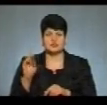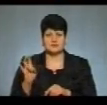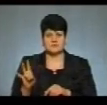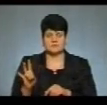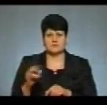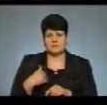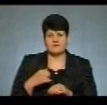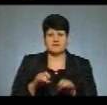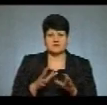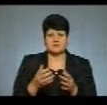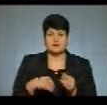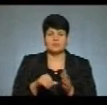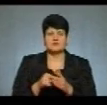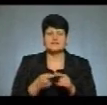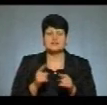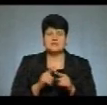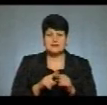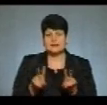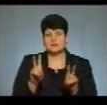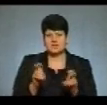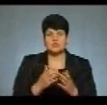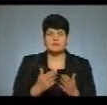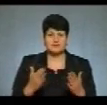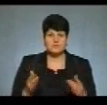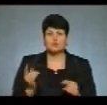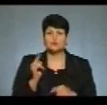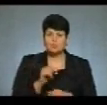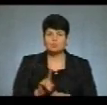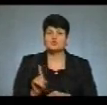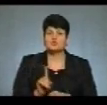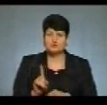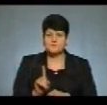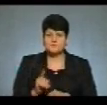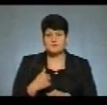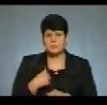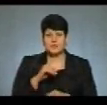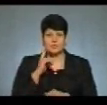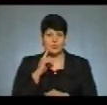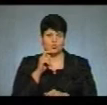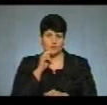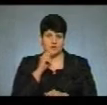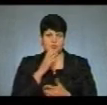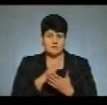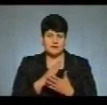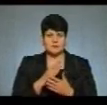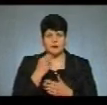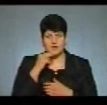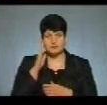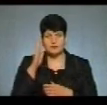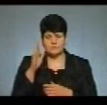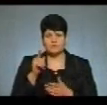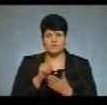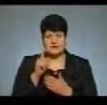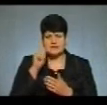Ми вирішили взяти участь у цій тематичній виставці саме тому, що ми молодь України і щоб мати краще майбутнє, ми повинні знати